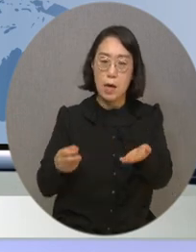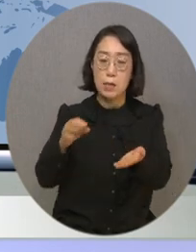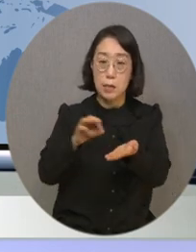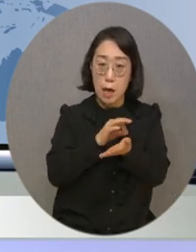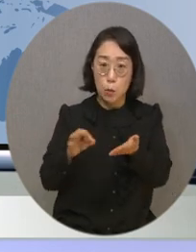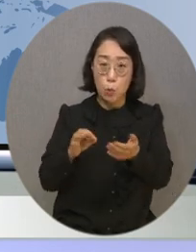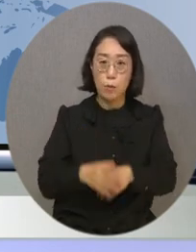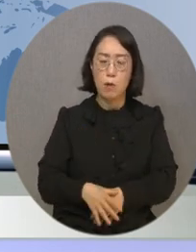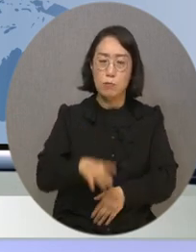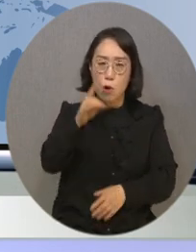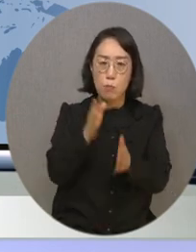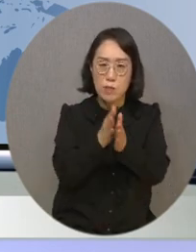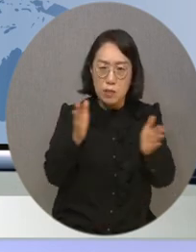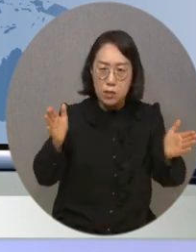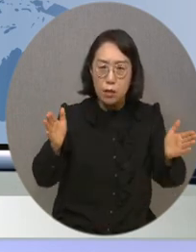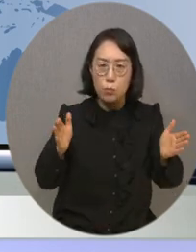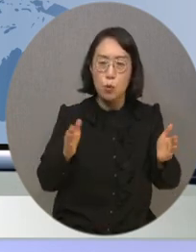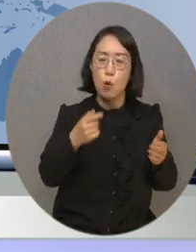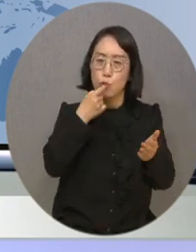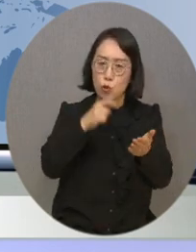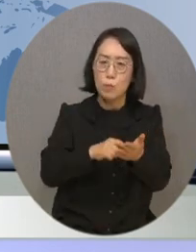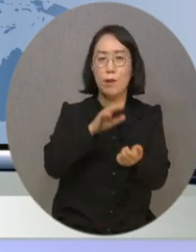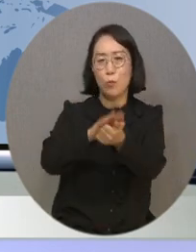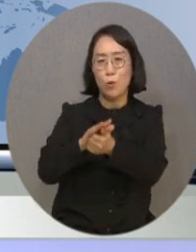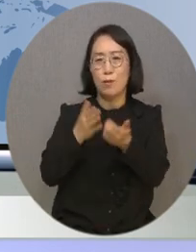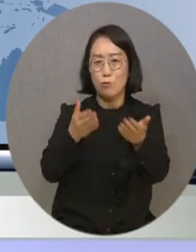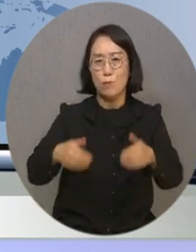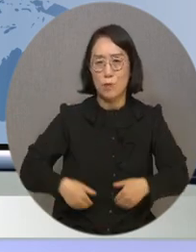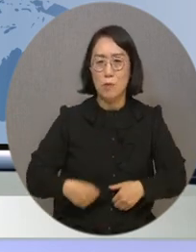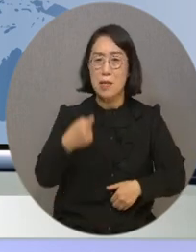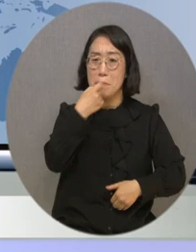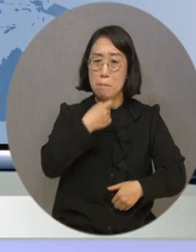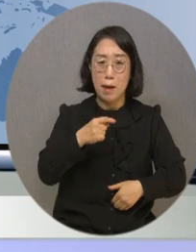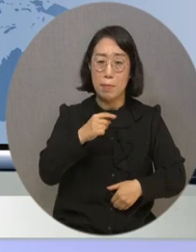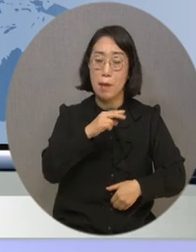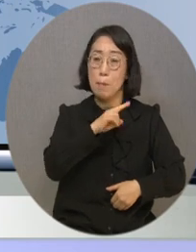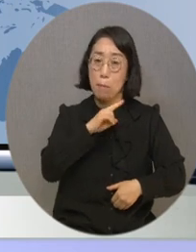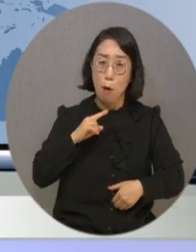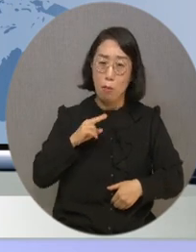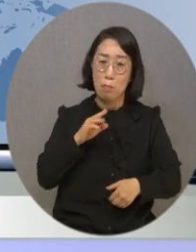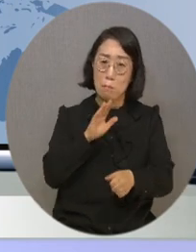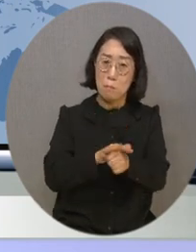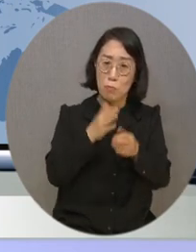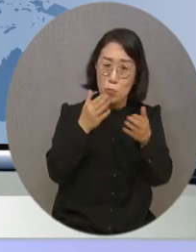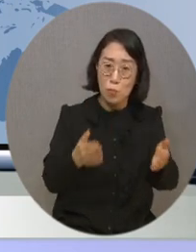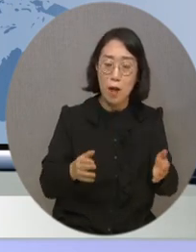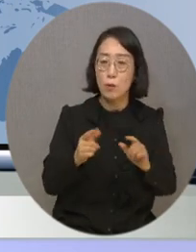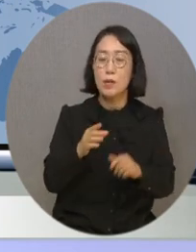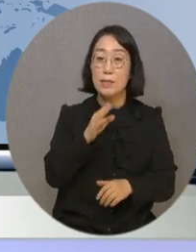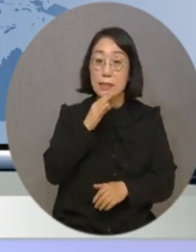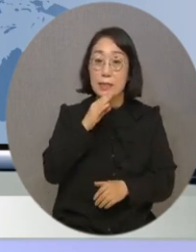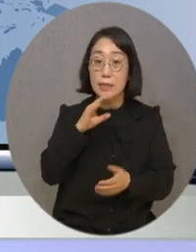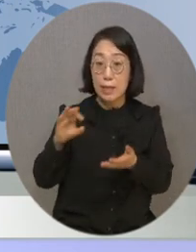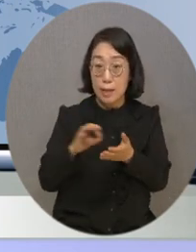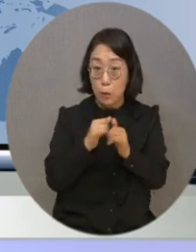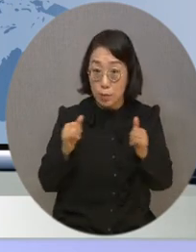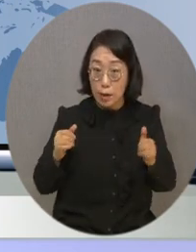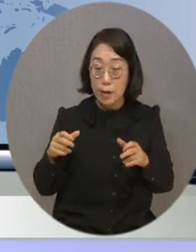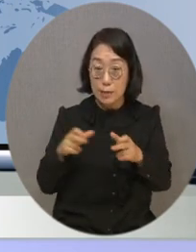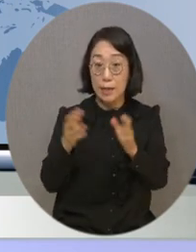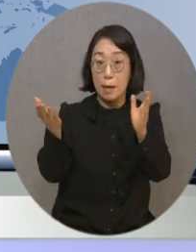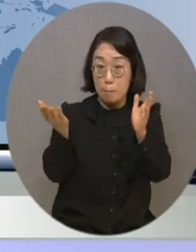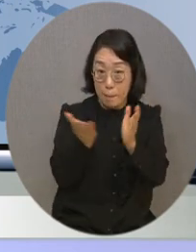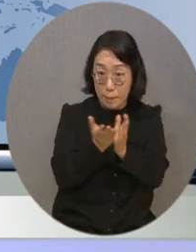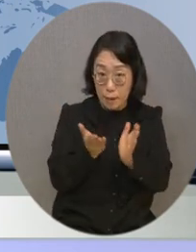부분부터 삐그덕거리고 있는 상황인데요. 말만 앞세운 편의 제도보다는 실제로 이용하는 장애인들의 목소리를 담은